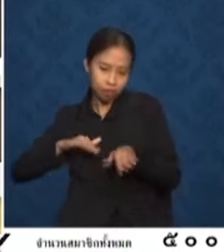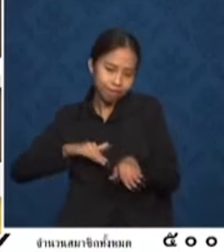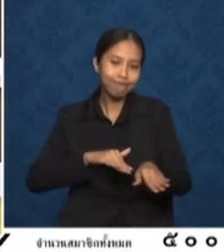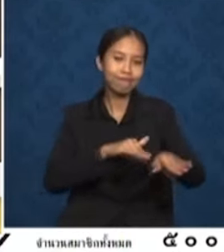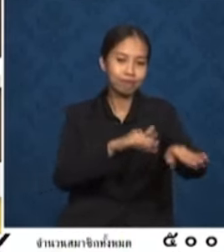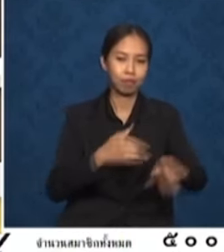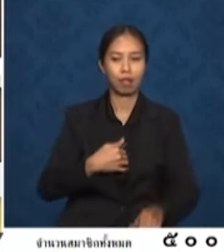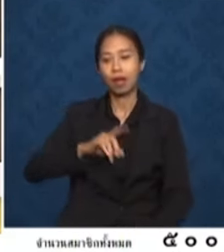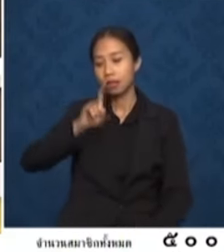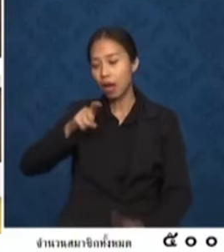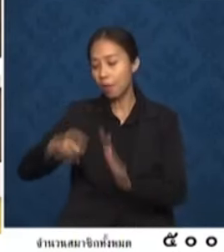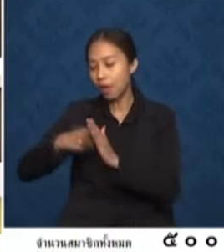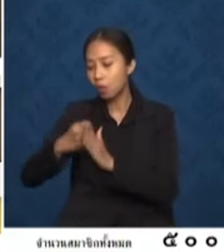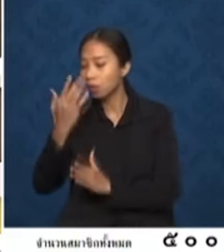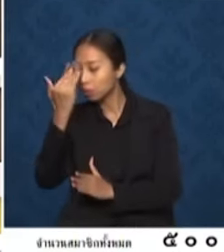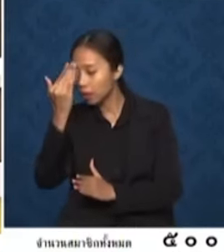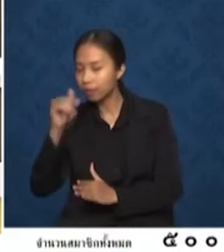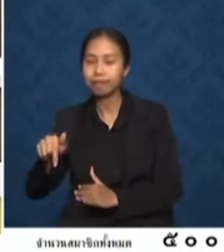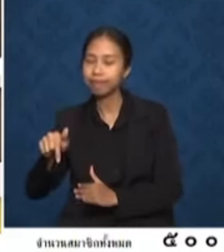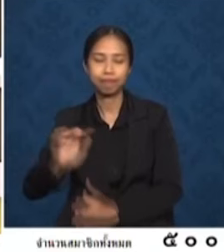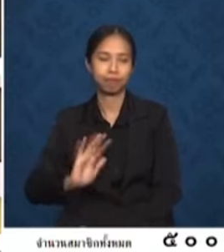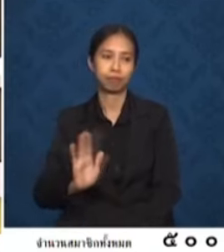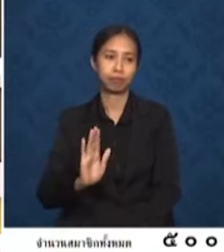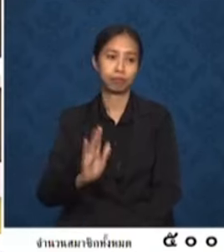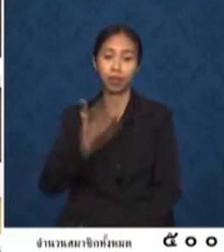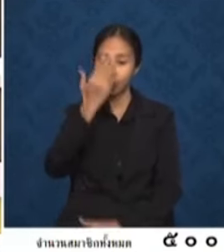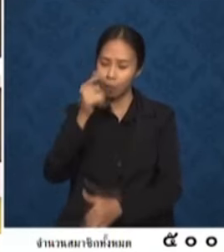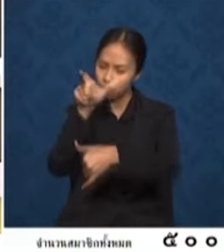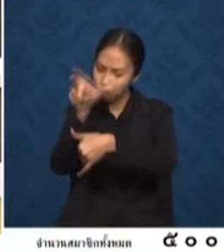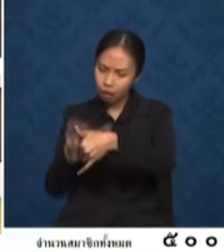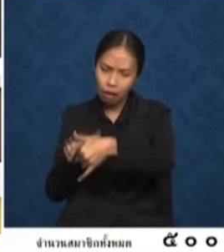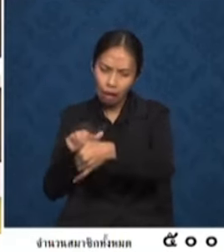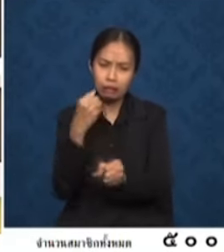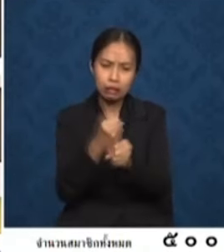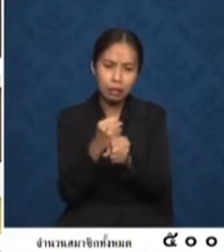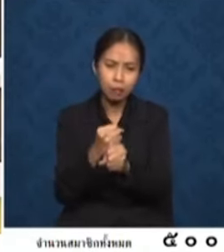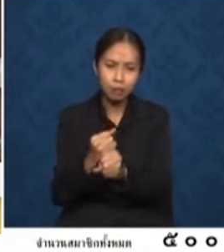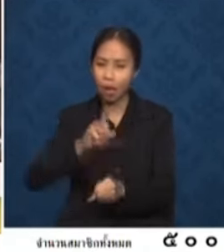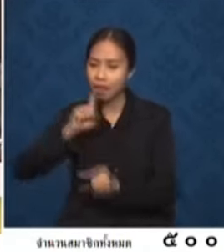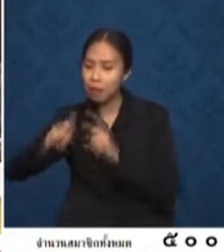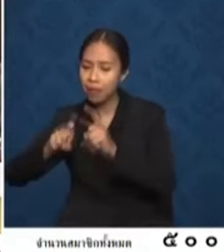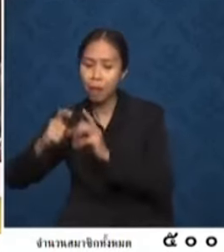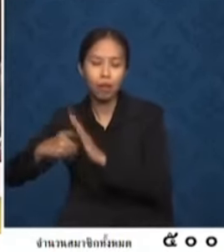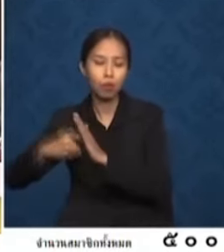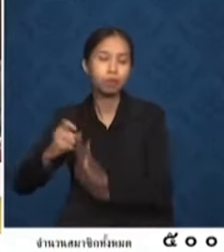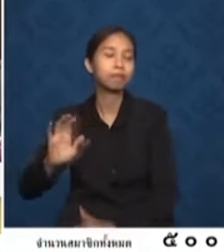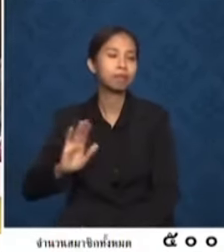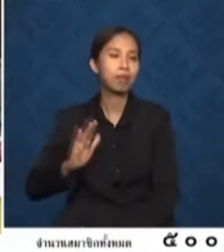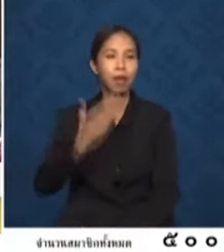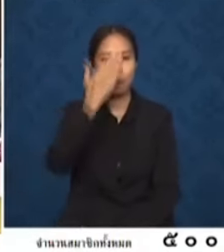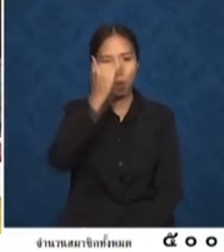ไปหาเหตุผลว่าทำไมบุคคลนั้นเนี่ยถึงทำเรื่องนี้ขึ้นมาเพราะผมคิดว่าผมคงไม่